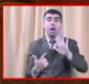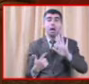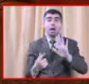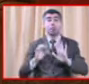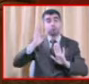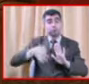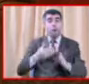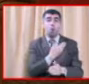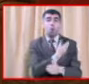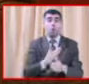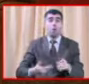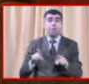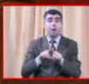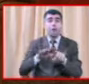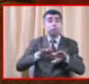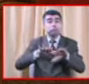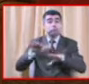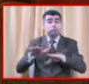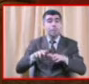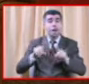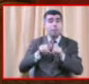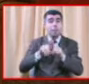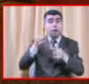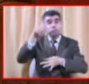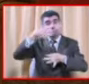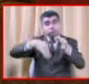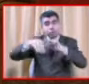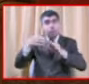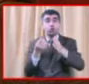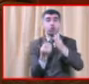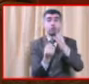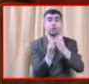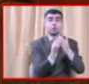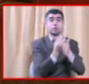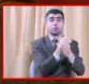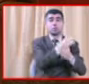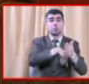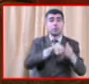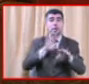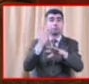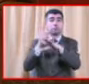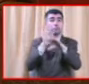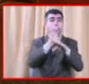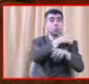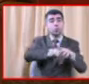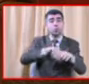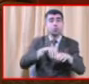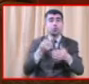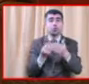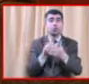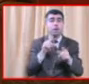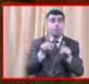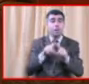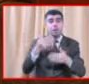للوجود مرسوم الخريطة الصحية لتوزيع عادل وأمثل للموارد البشرية للبنية التحتية